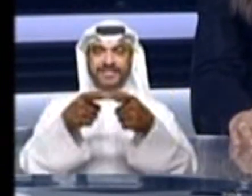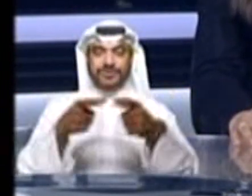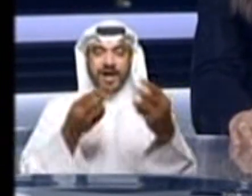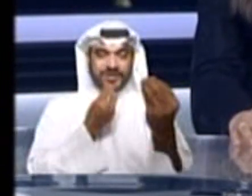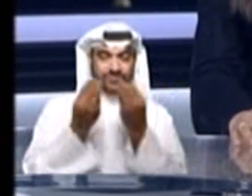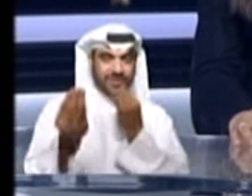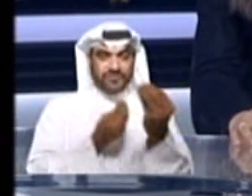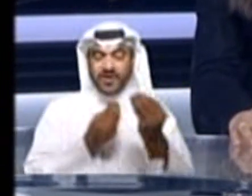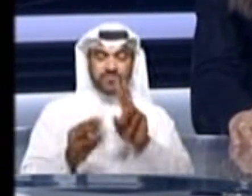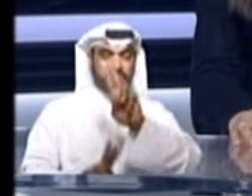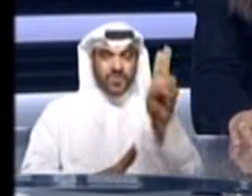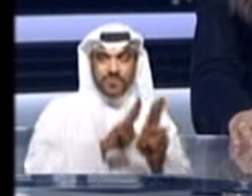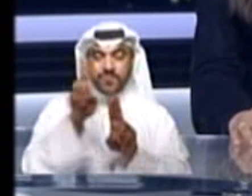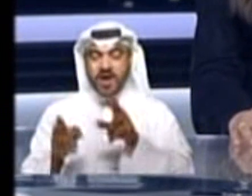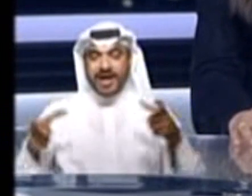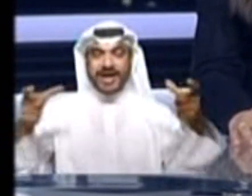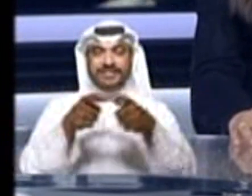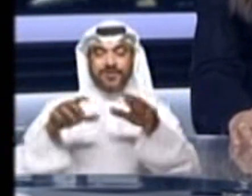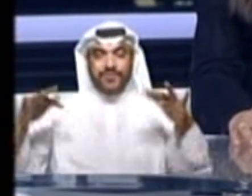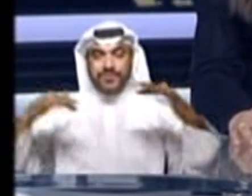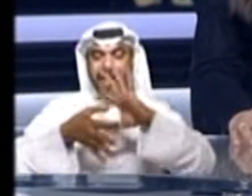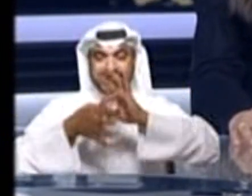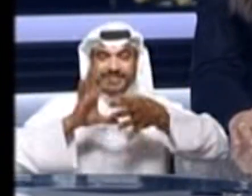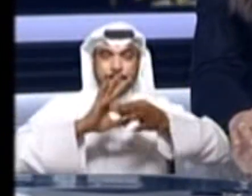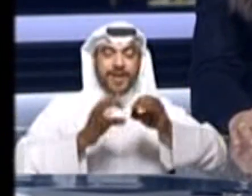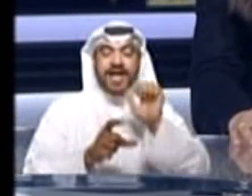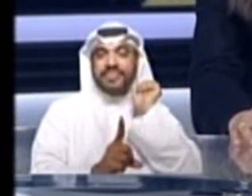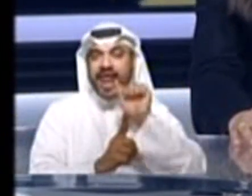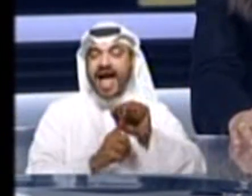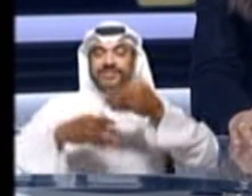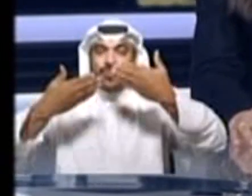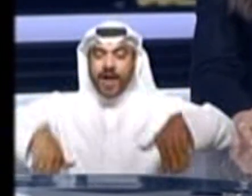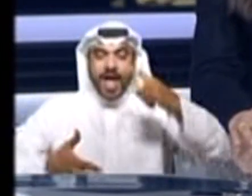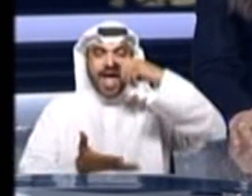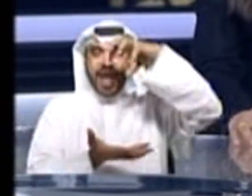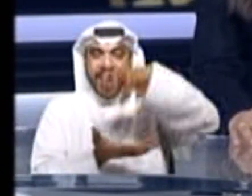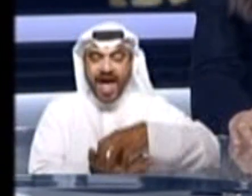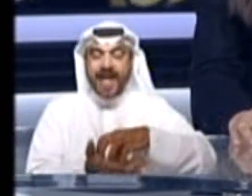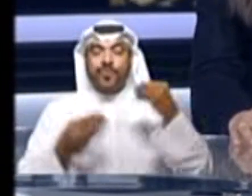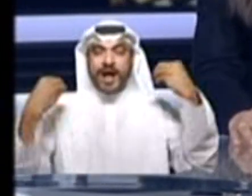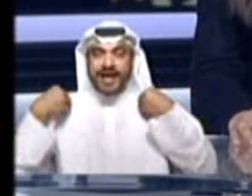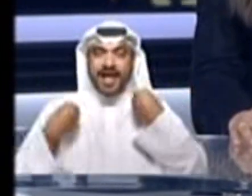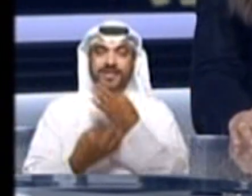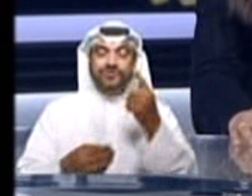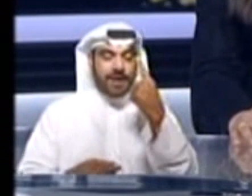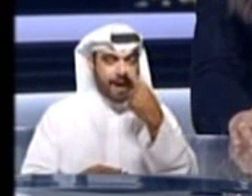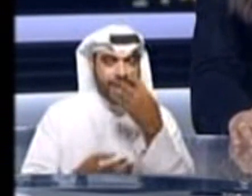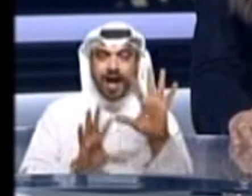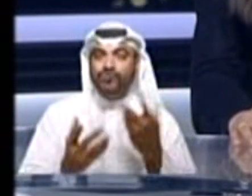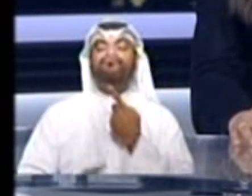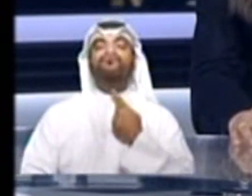حضورا مختلف الجهات من جمعيات النفع العام ذات الصلة والأندية والمراكز الرياضية لتلمس